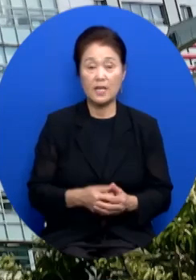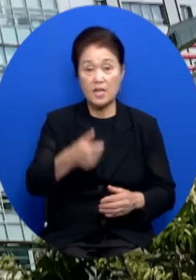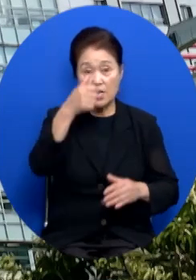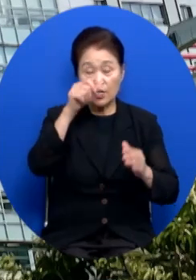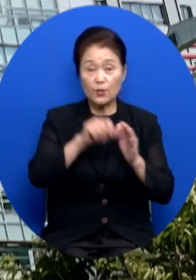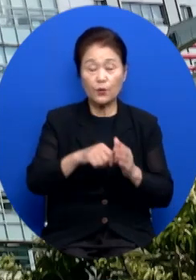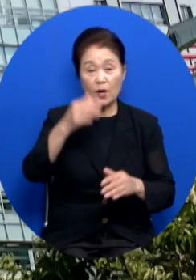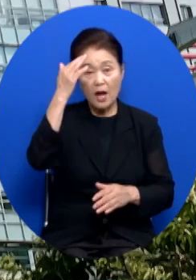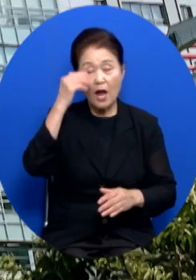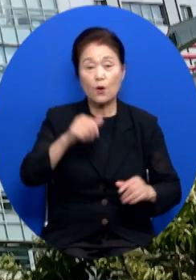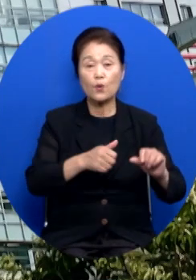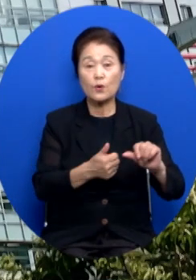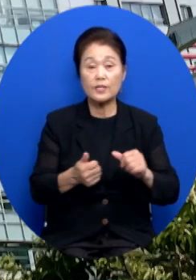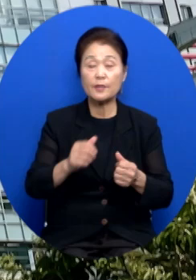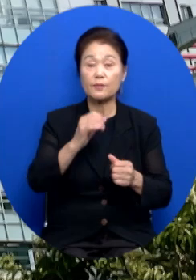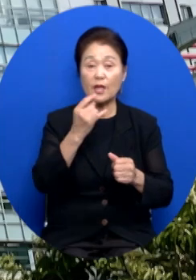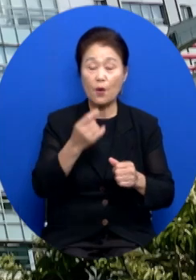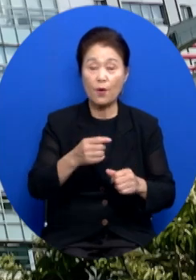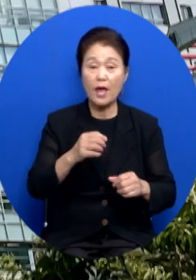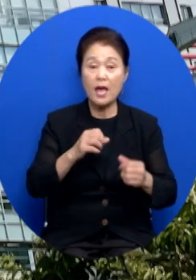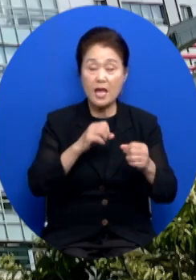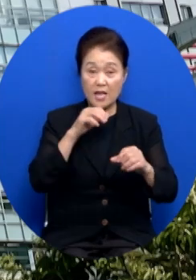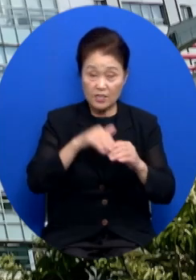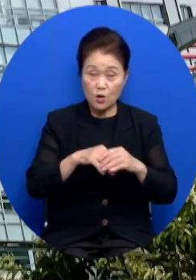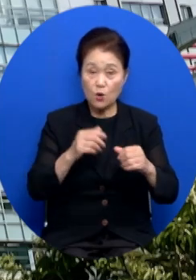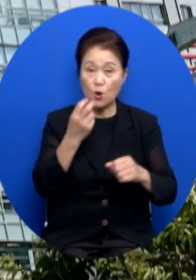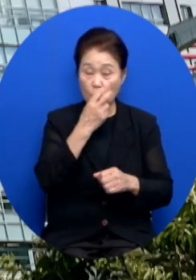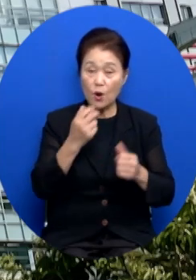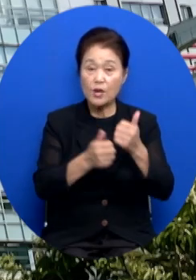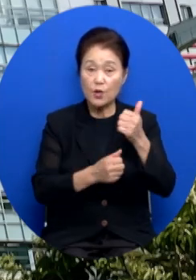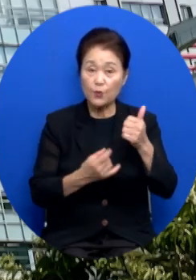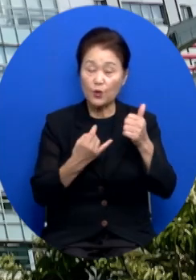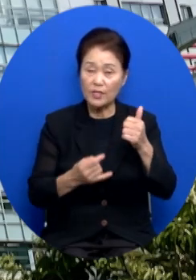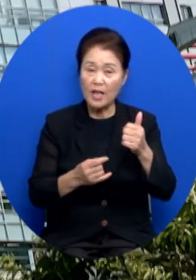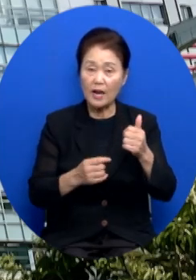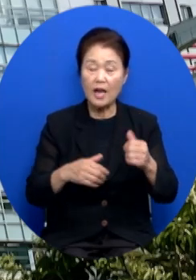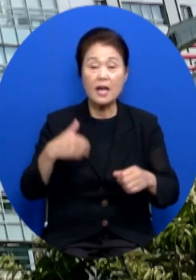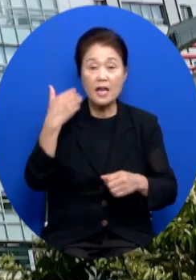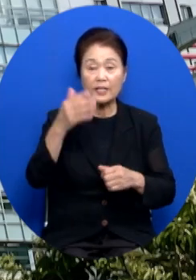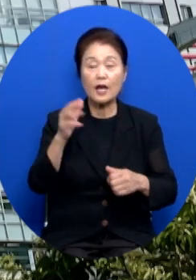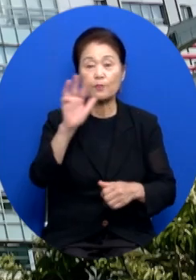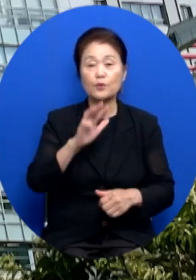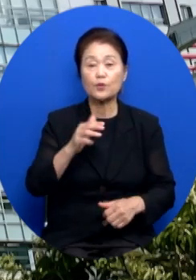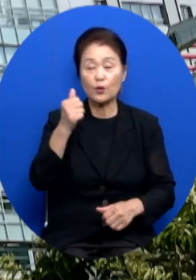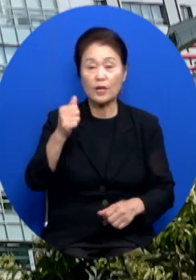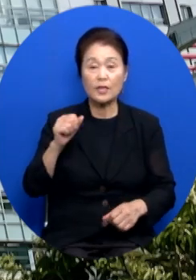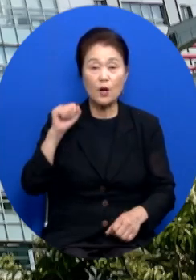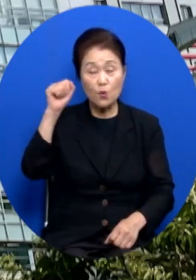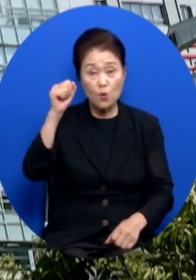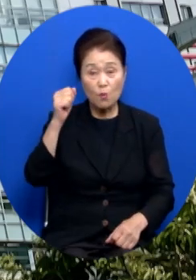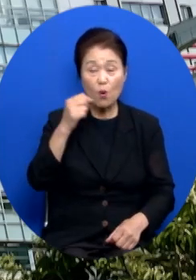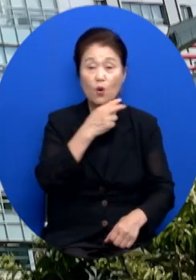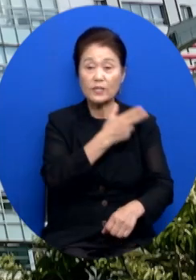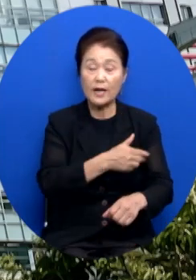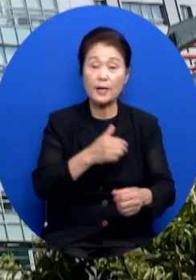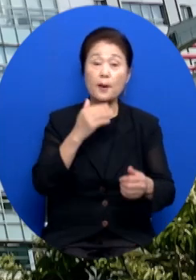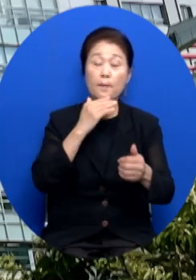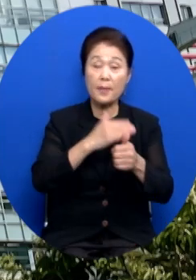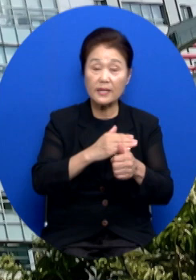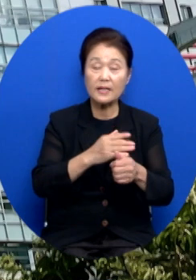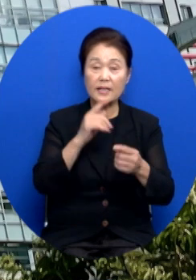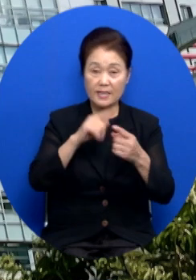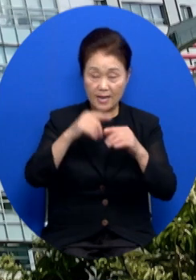기독교 한국침례회 선거관리위원회가 차기 총회장 후보들의 자격을 박탈했습니다. 기침